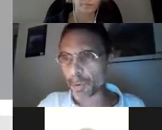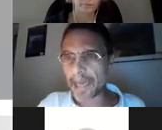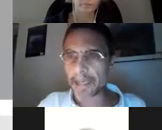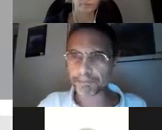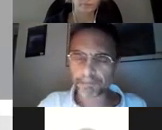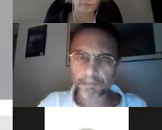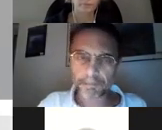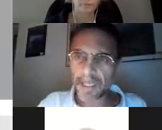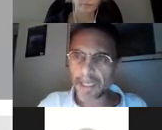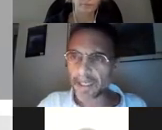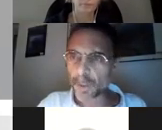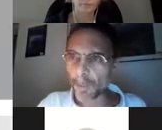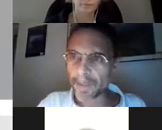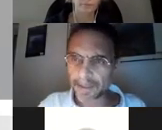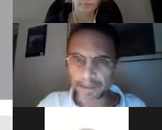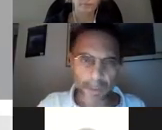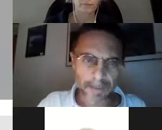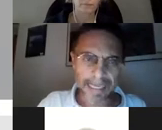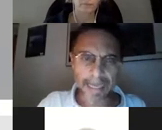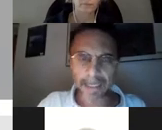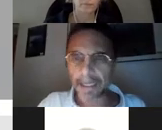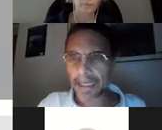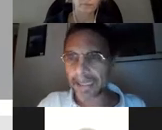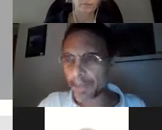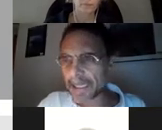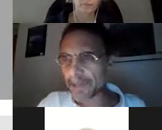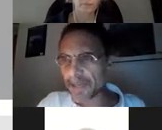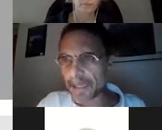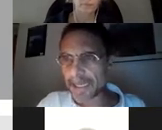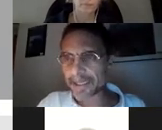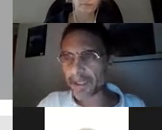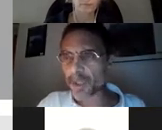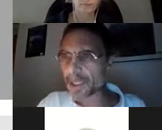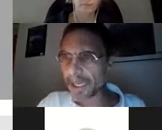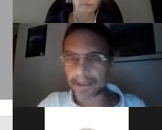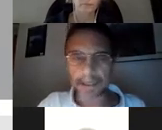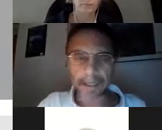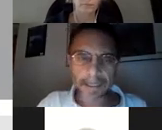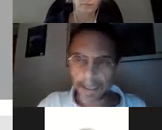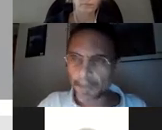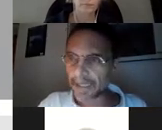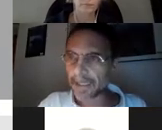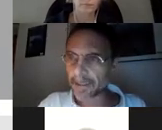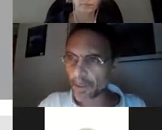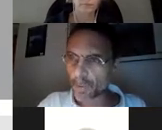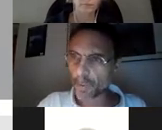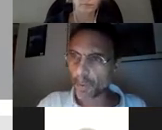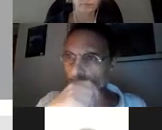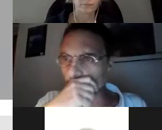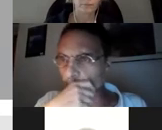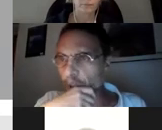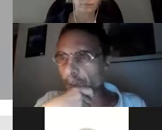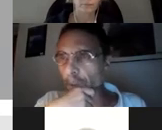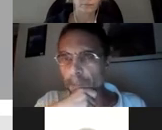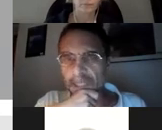istituzionale, diciamo, di chi resta a casa, ad aprile, a fine aprile, è stata registrata sempre dal nostro